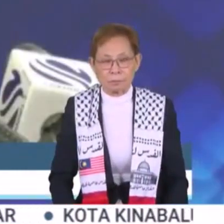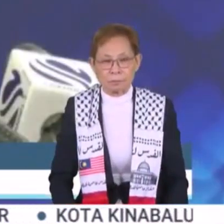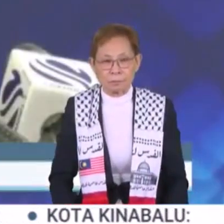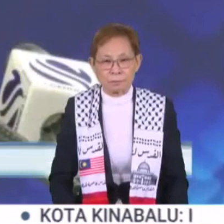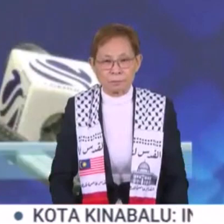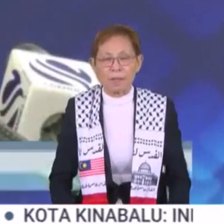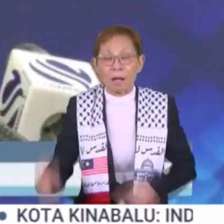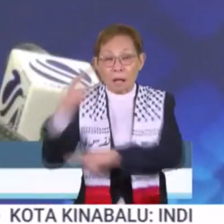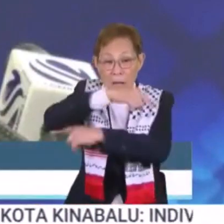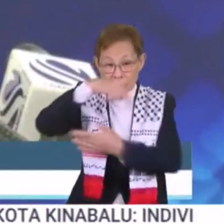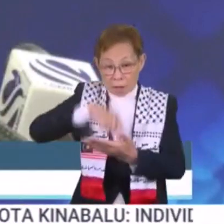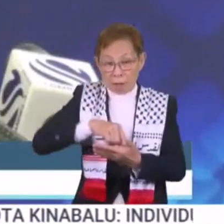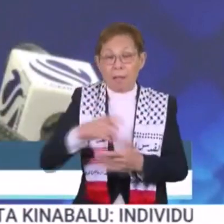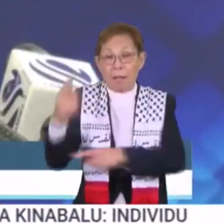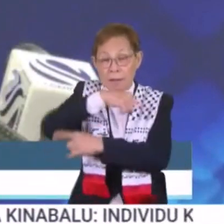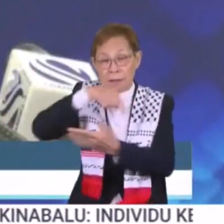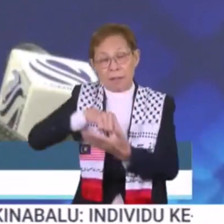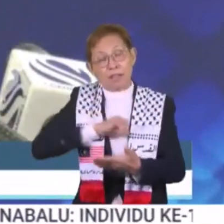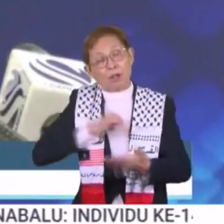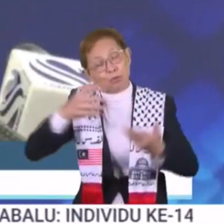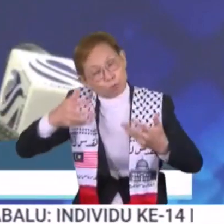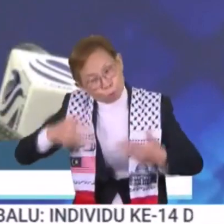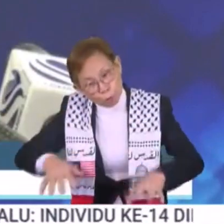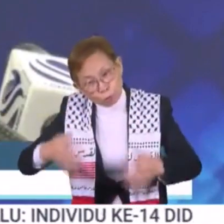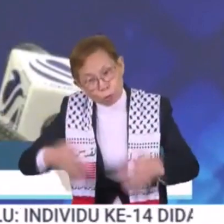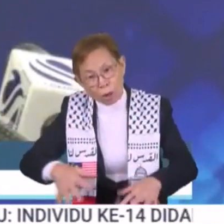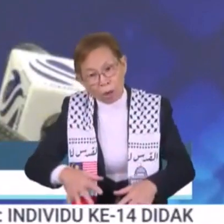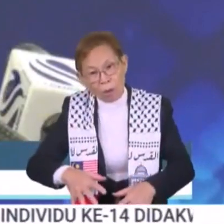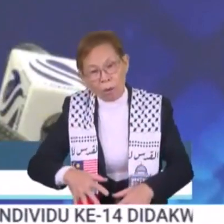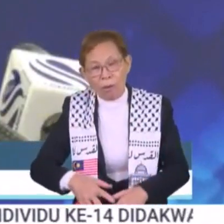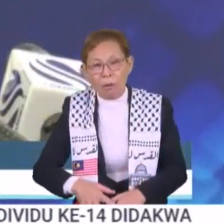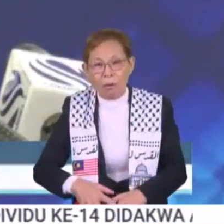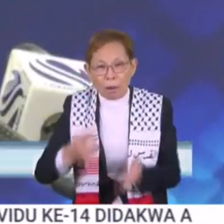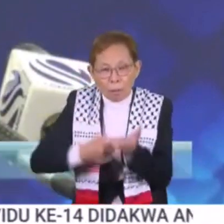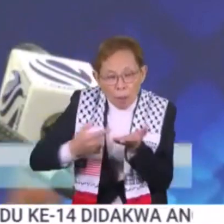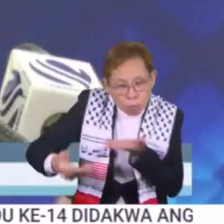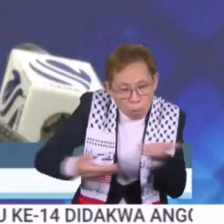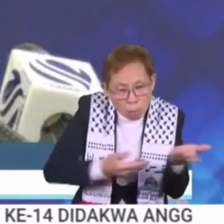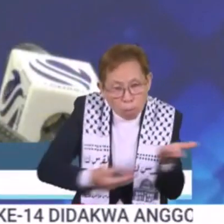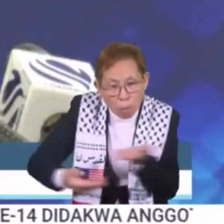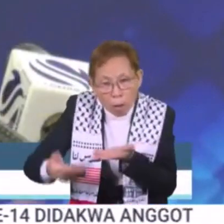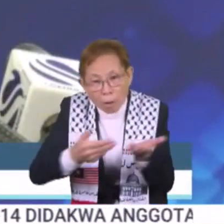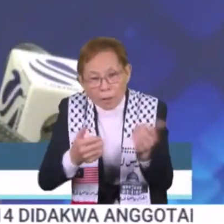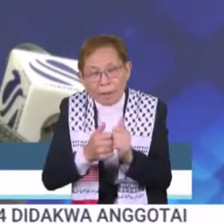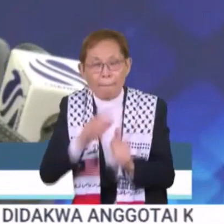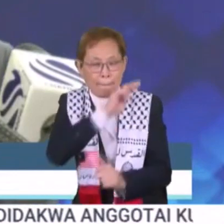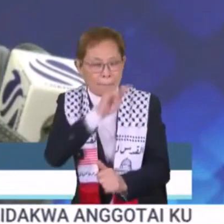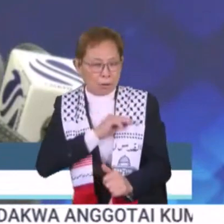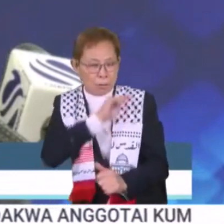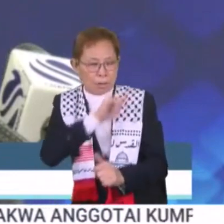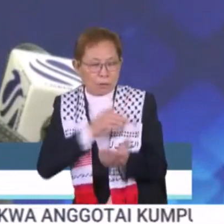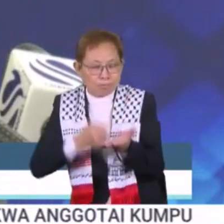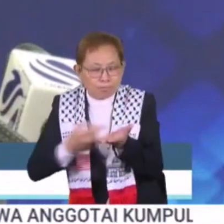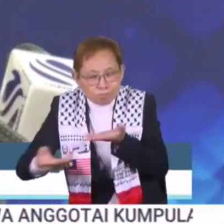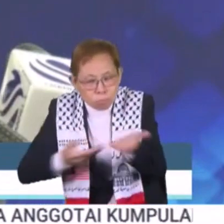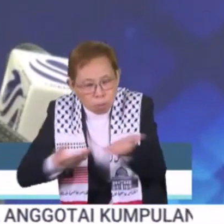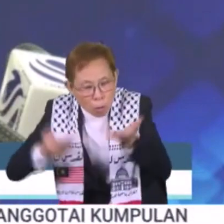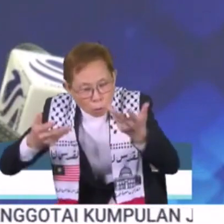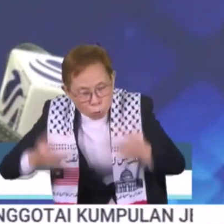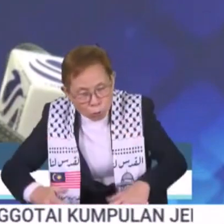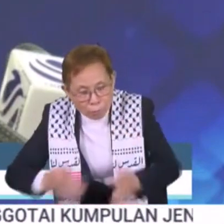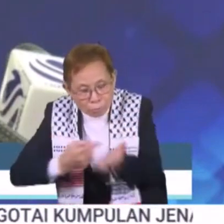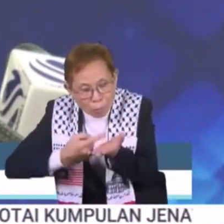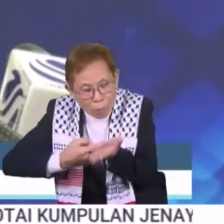Dan hari ini setelah buat pembentangan kepada jemaah menteri dan